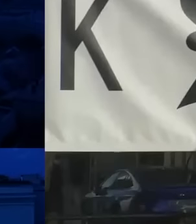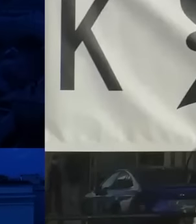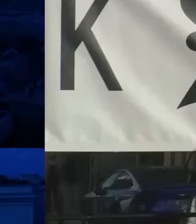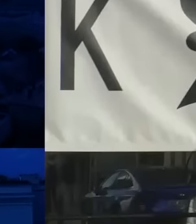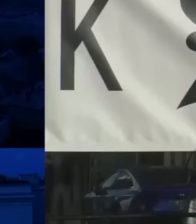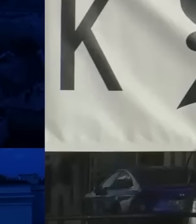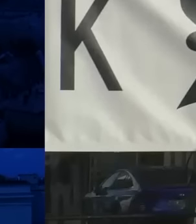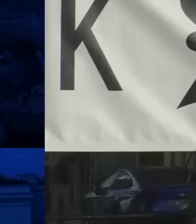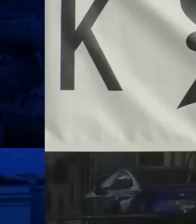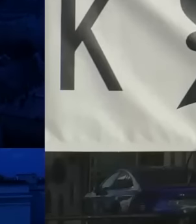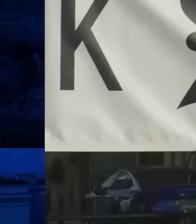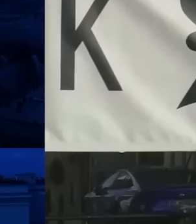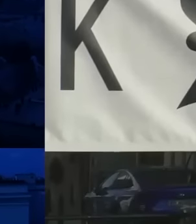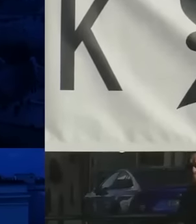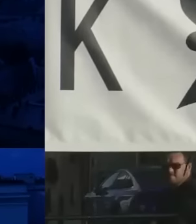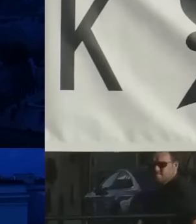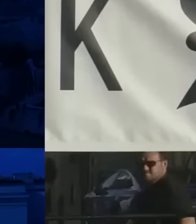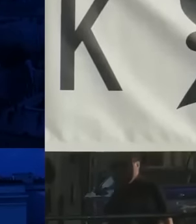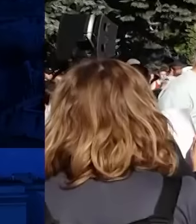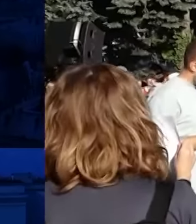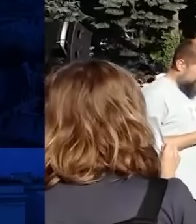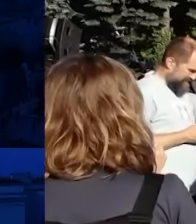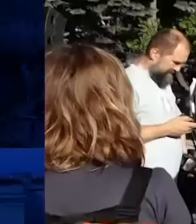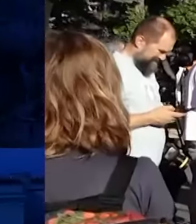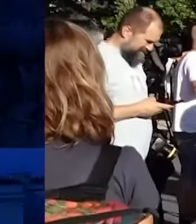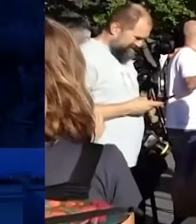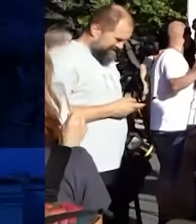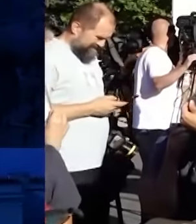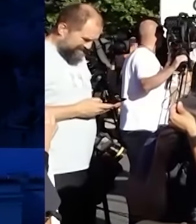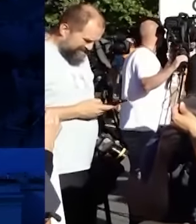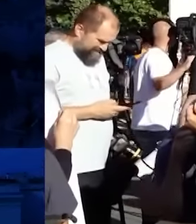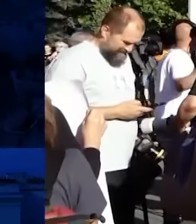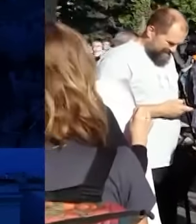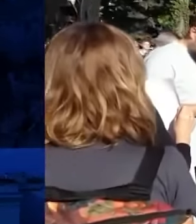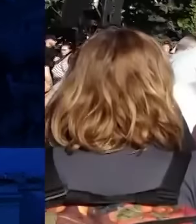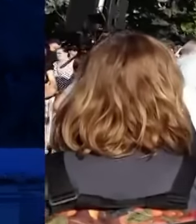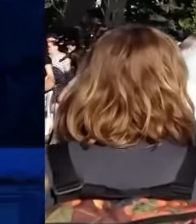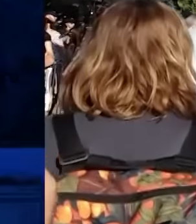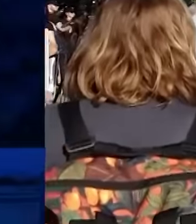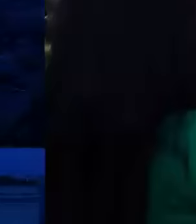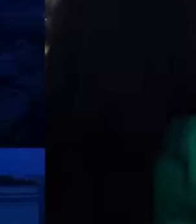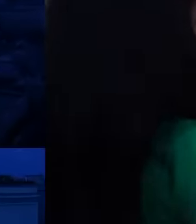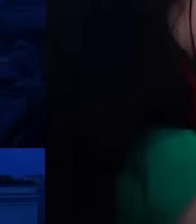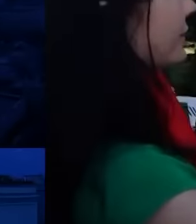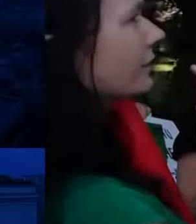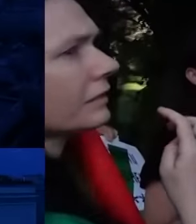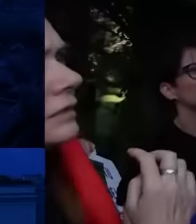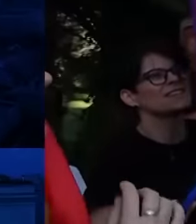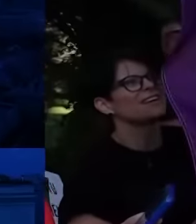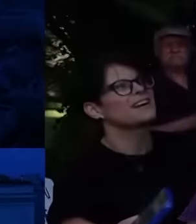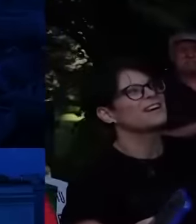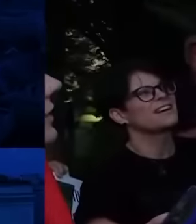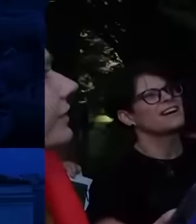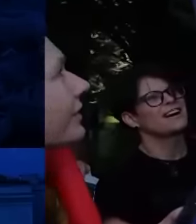Czarny protest pod Sejmem i obrzydliwe wystąpienie Marty Lempart. W czasie manifestacji doszło do ataku na dziennikarza telewizji Republika. Urodzony w Rosji aktywista